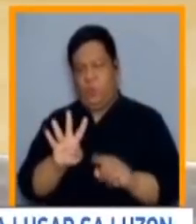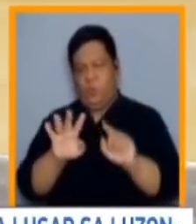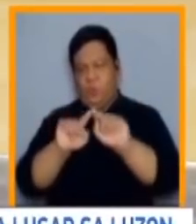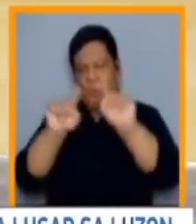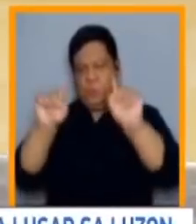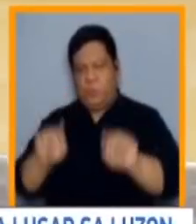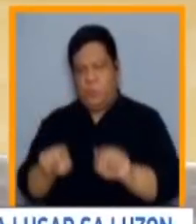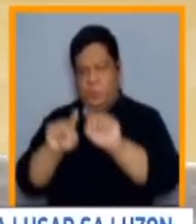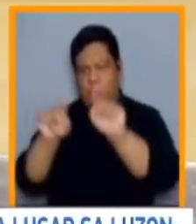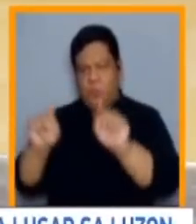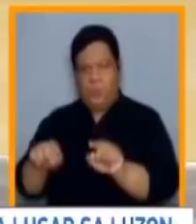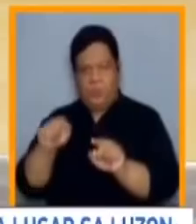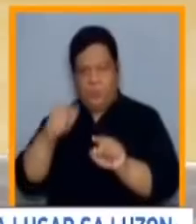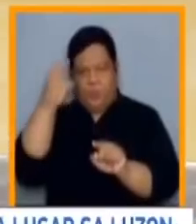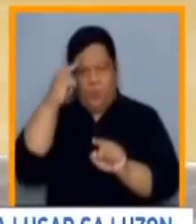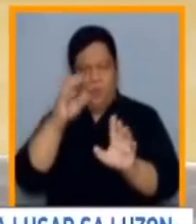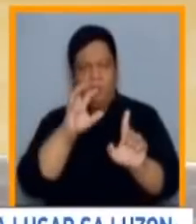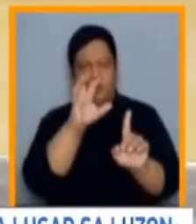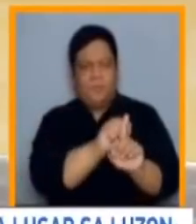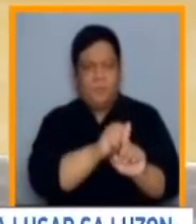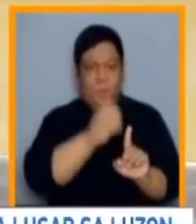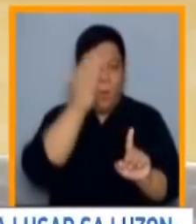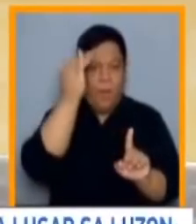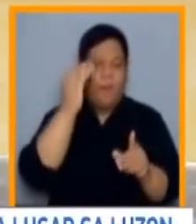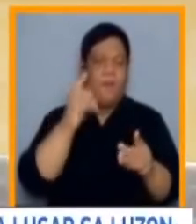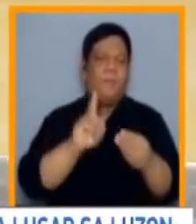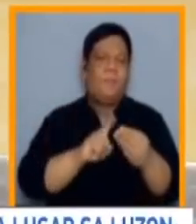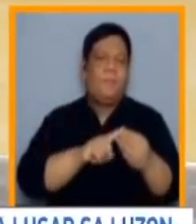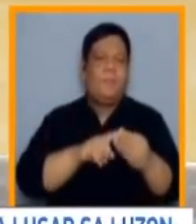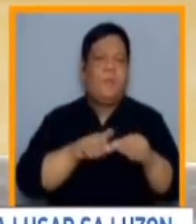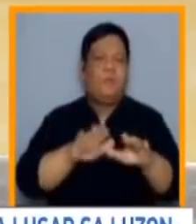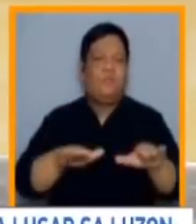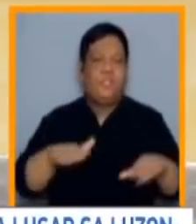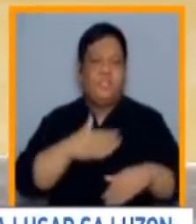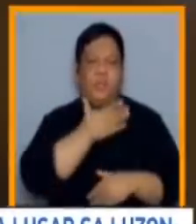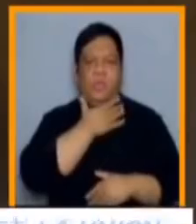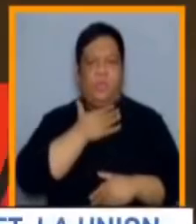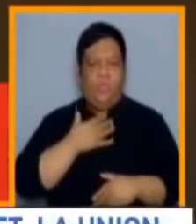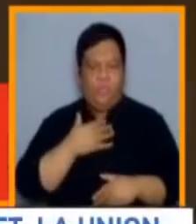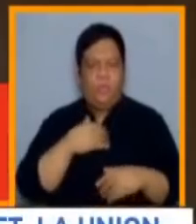unang balita si James Paulo Yap ng GMA Regional TV 1, Mindanao.